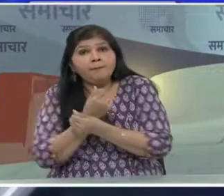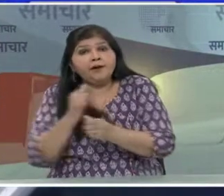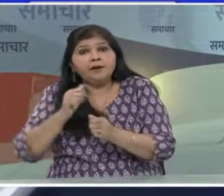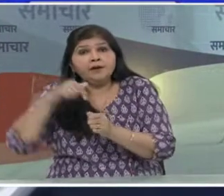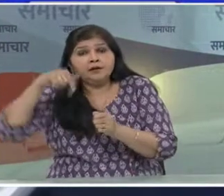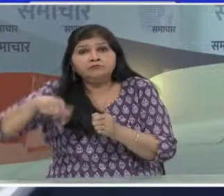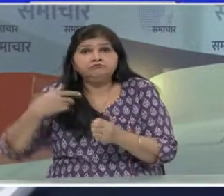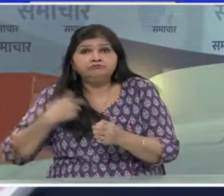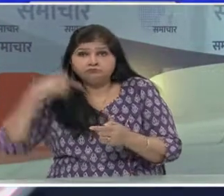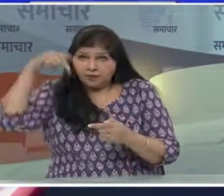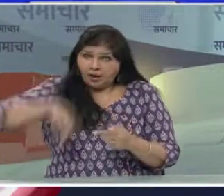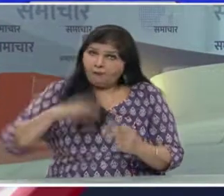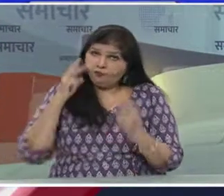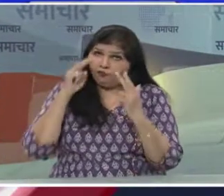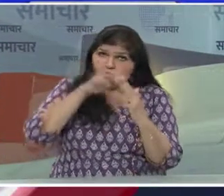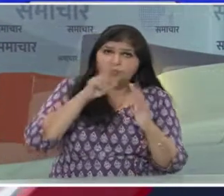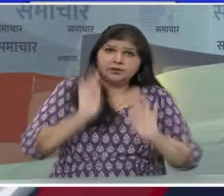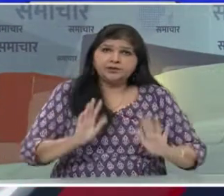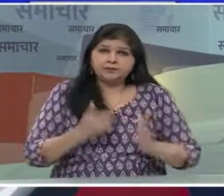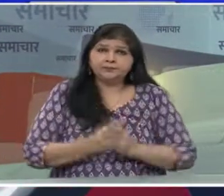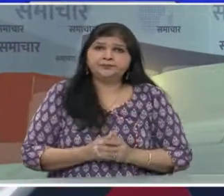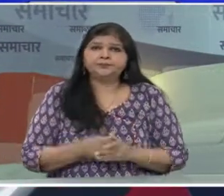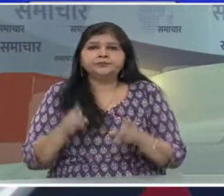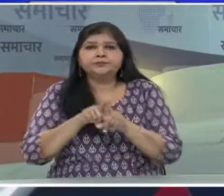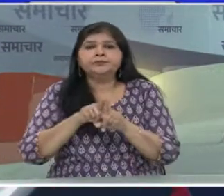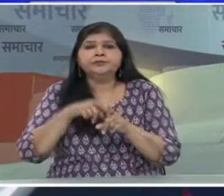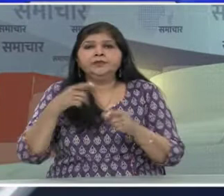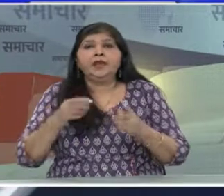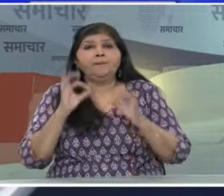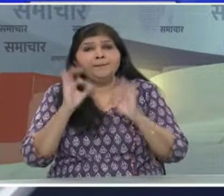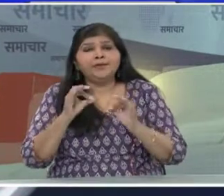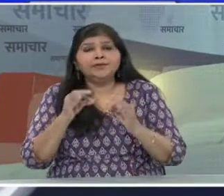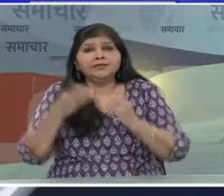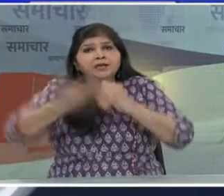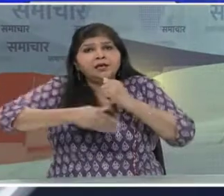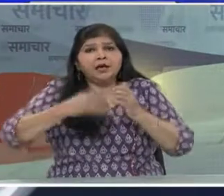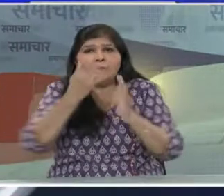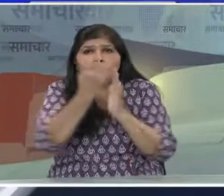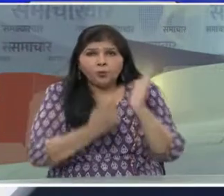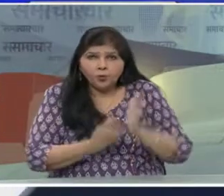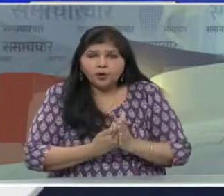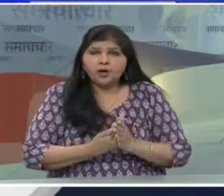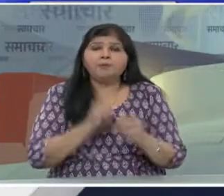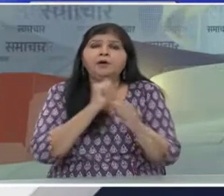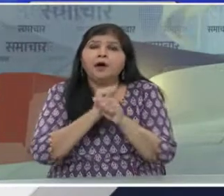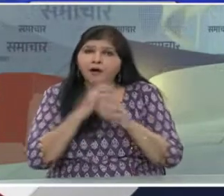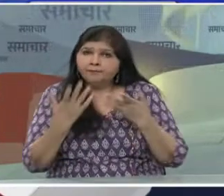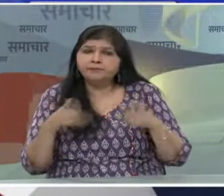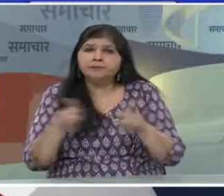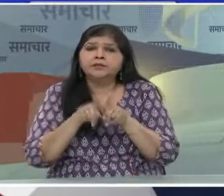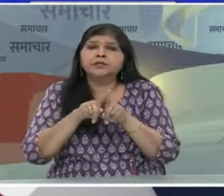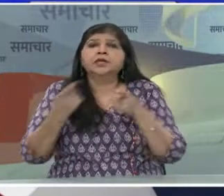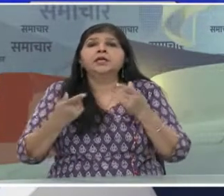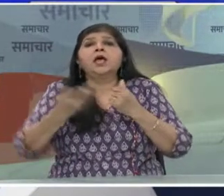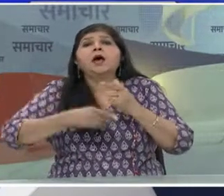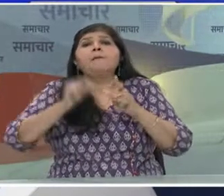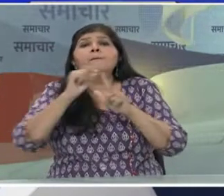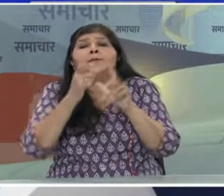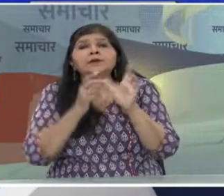जितना फोकस अब की बार हुआ है, आदर्श ग्राम पंचायत की बात हो, आदर्श गांव की बात हो, या पंचायती